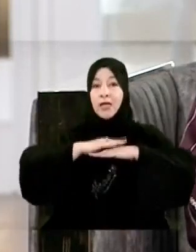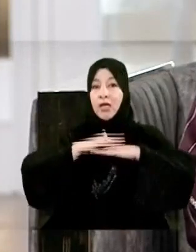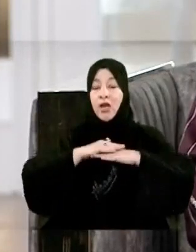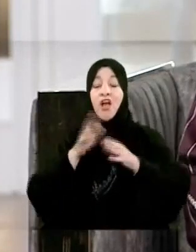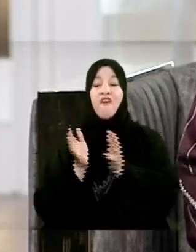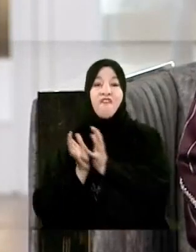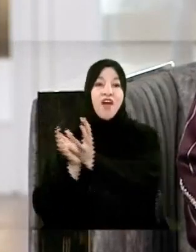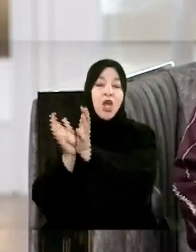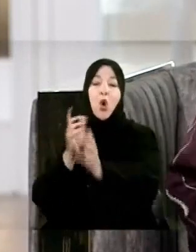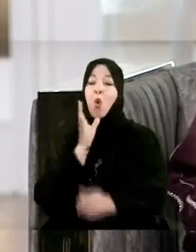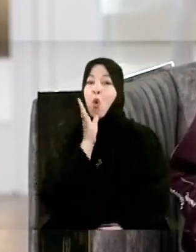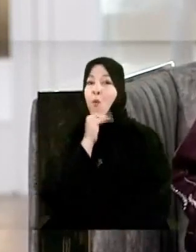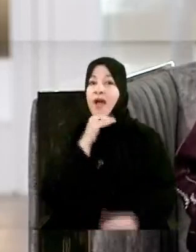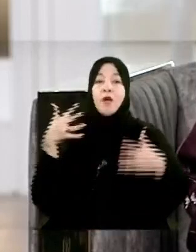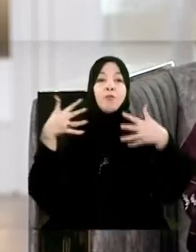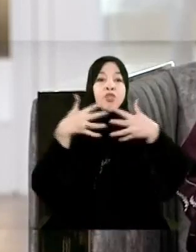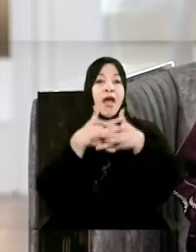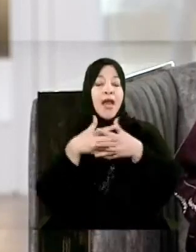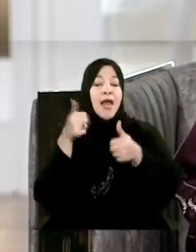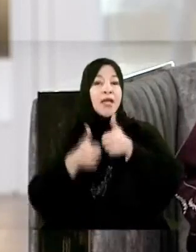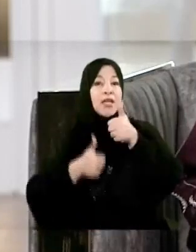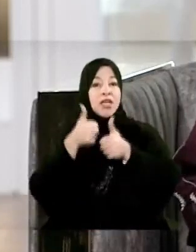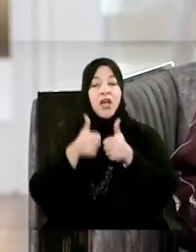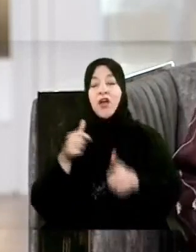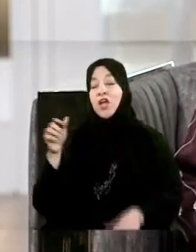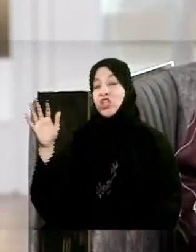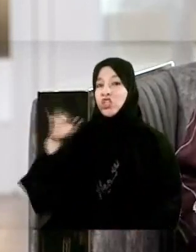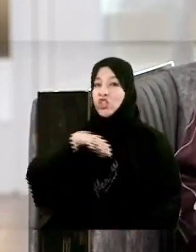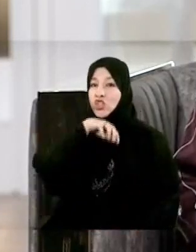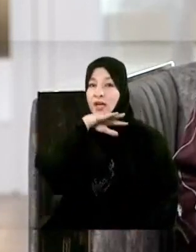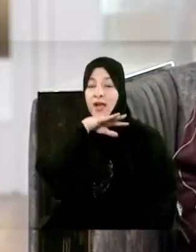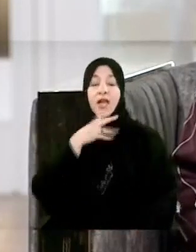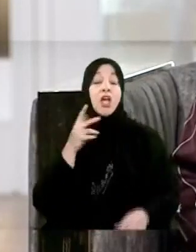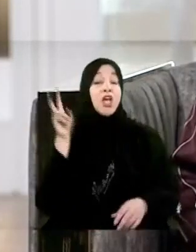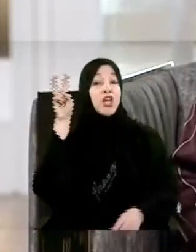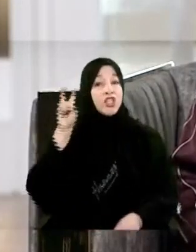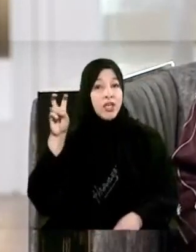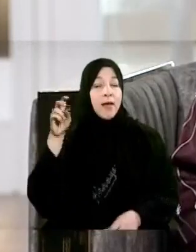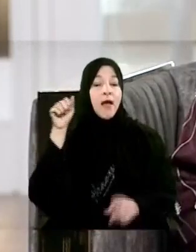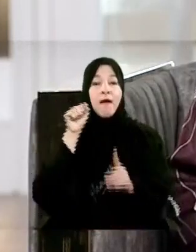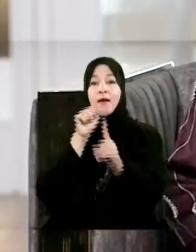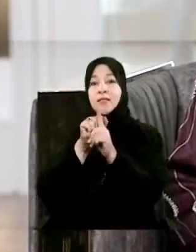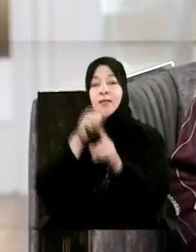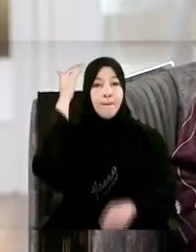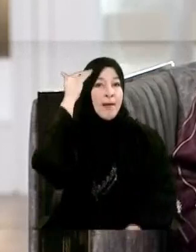في فريق السلطنه المشارك في مسابقه الشيخه فاديه الساعد الصباح العلميه العشرين للفتيات لعام